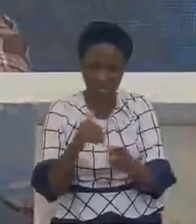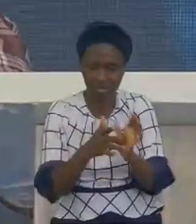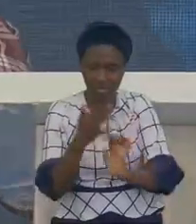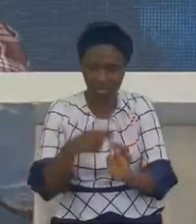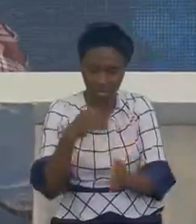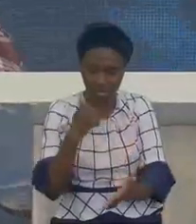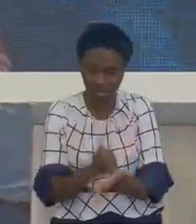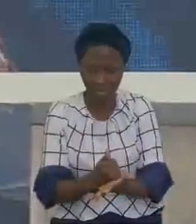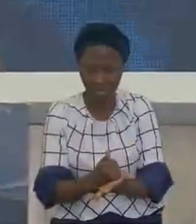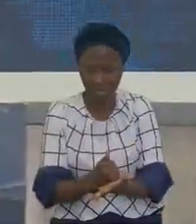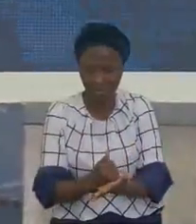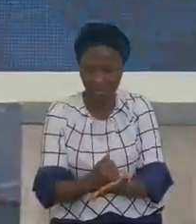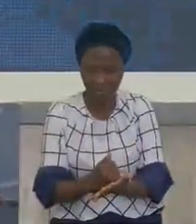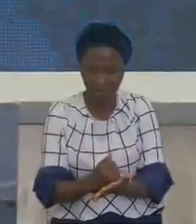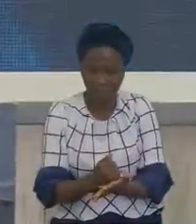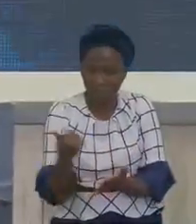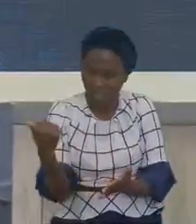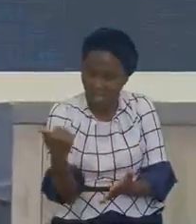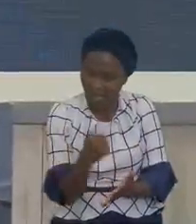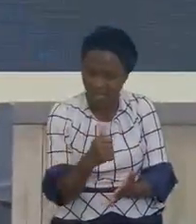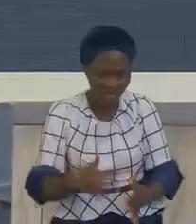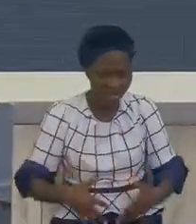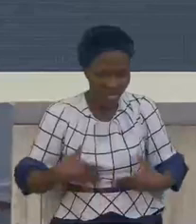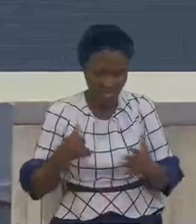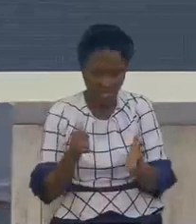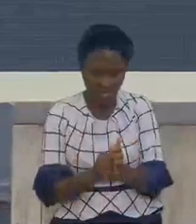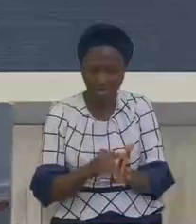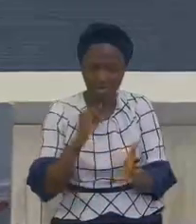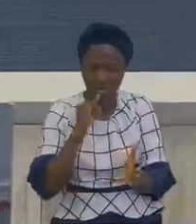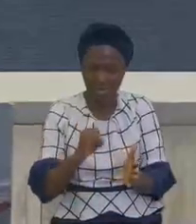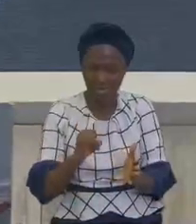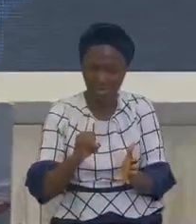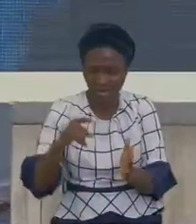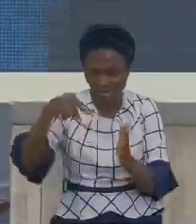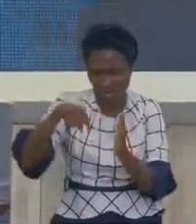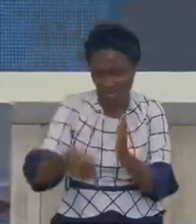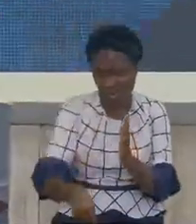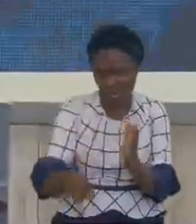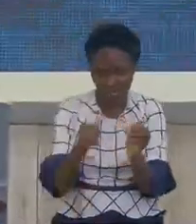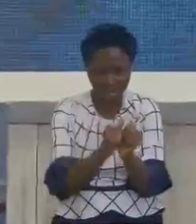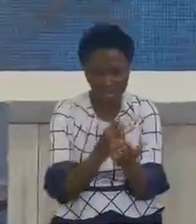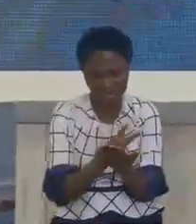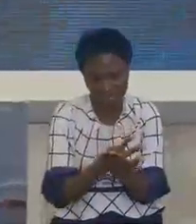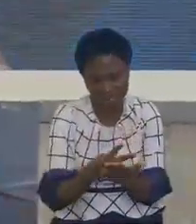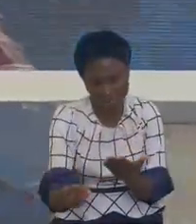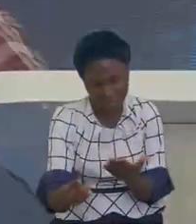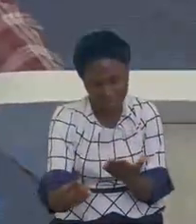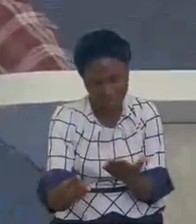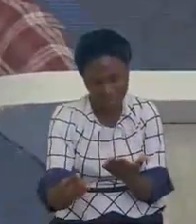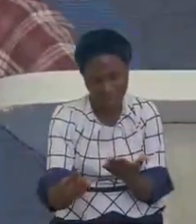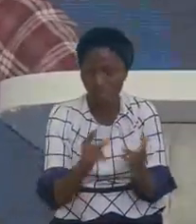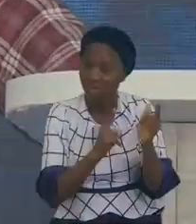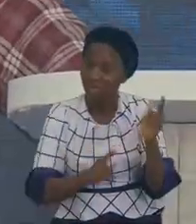Toute vie qui est attachée dans l'échec. Seigneur, je prie que ta